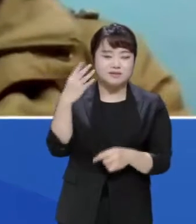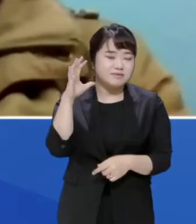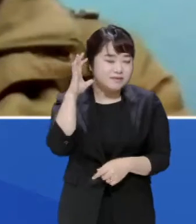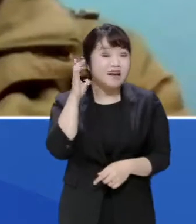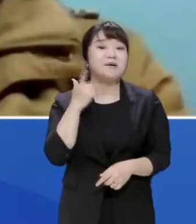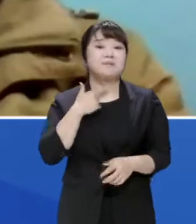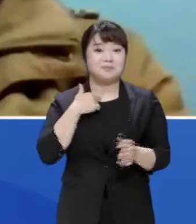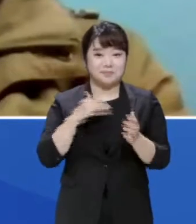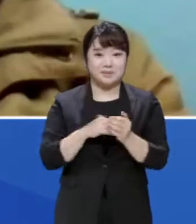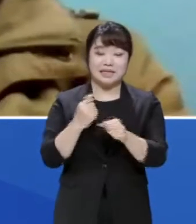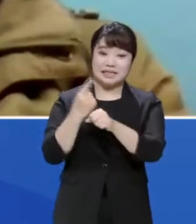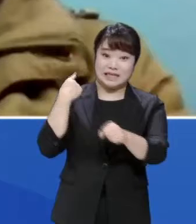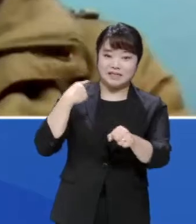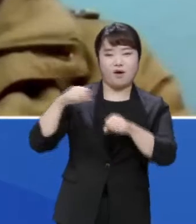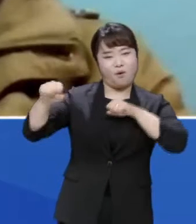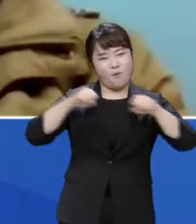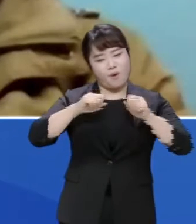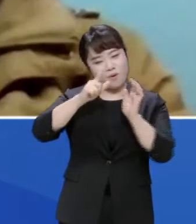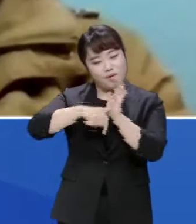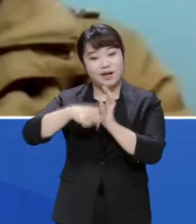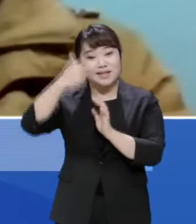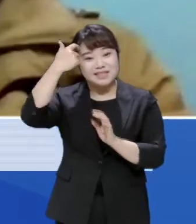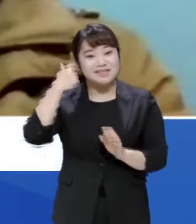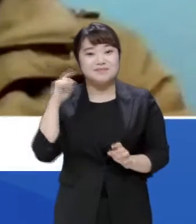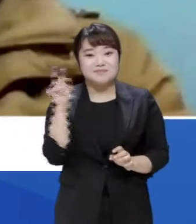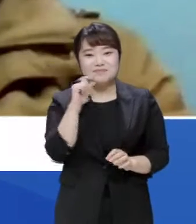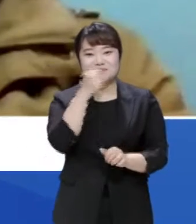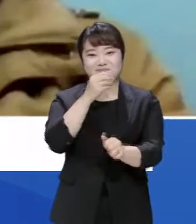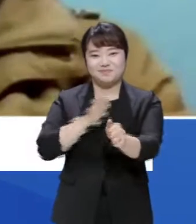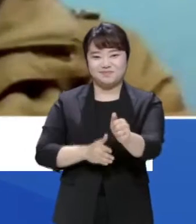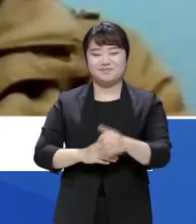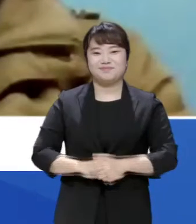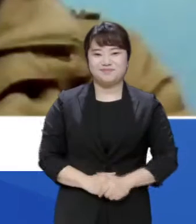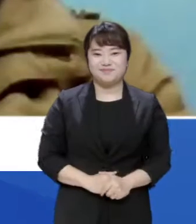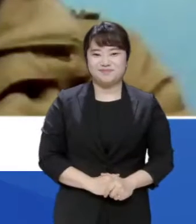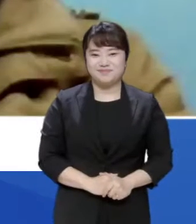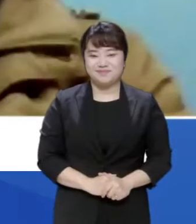전해주셨는데, 지난 한해 통신원으로 활동한 소감부터 좀 전해주시죠.